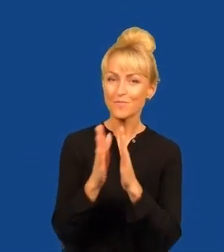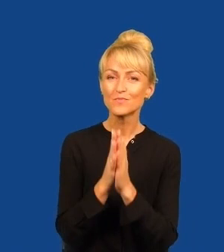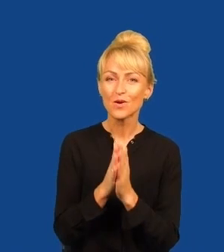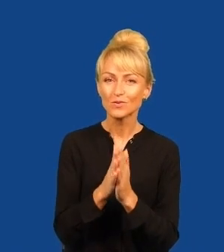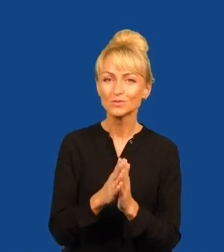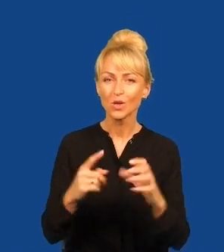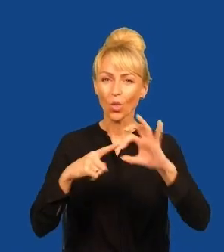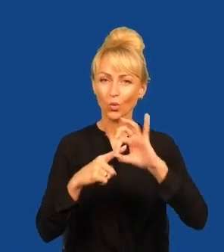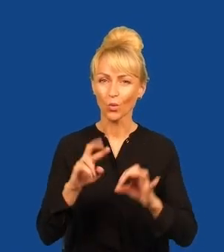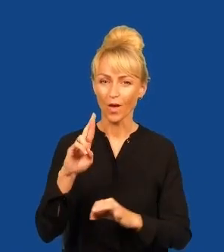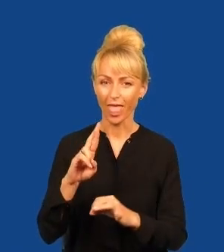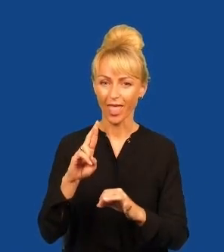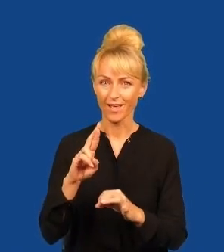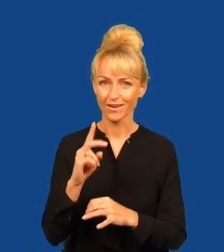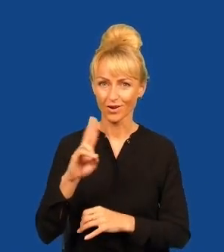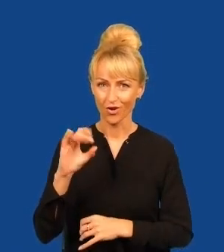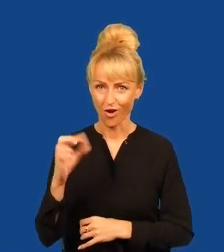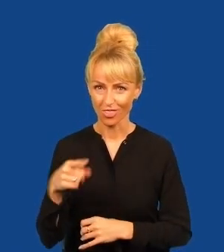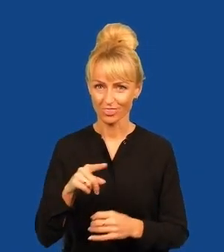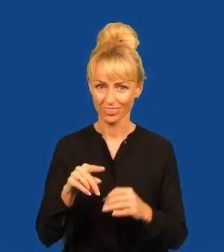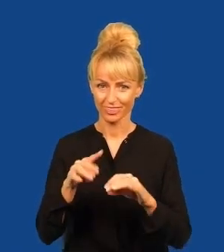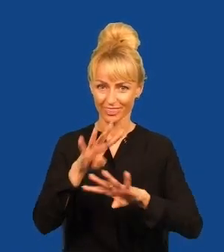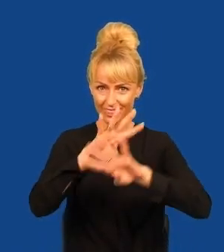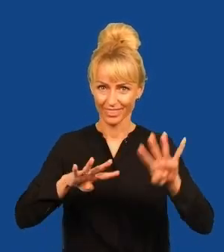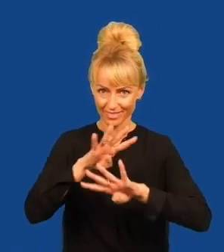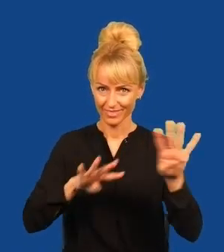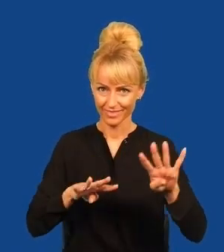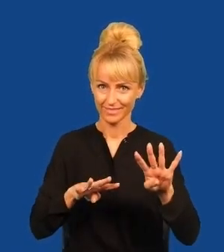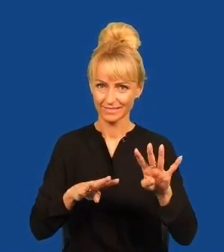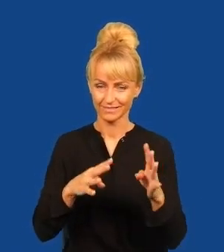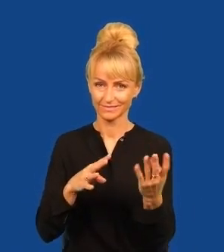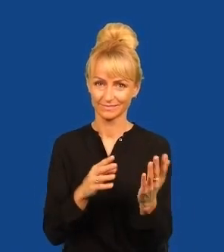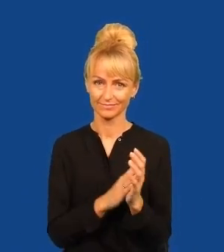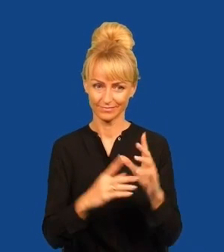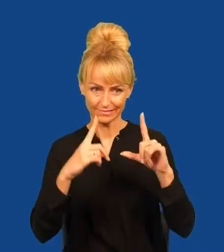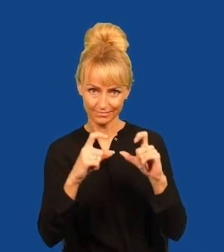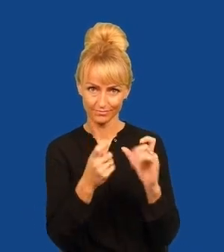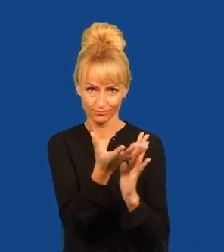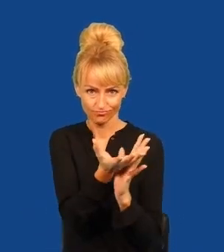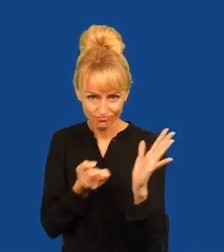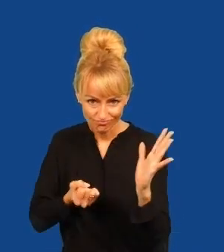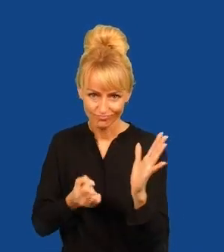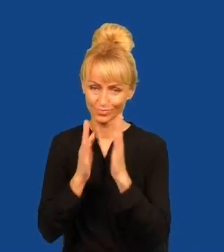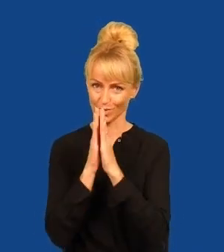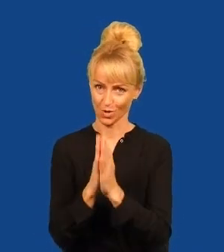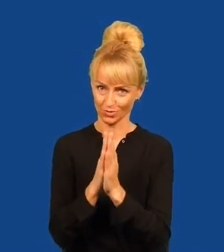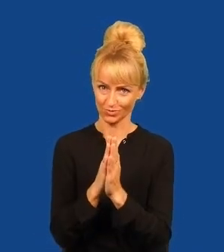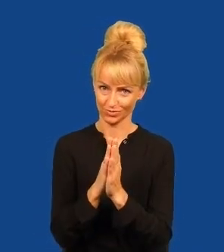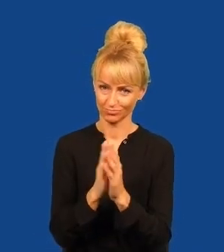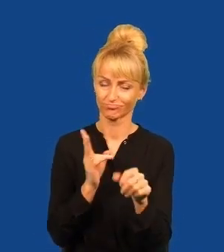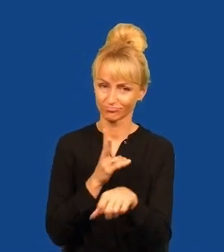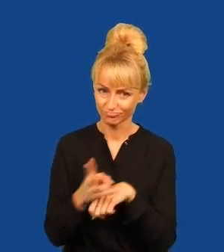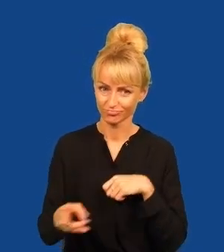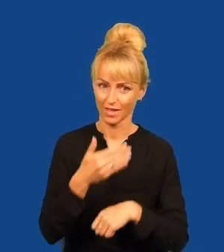kodu. Już teraz możecie zobaczyć, jak mObywatel będzie wyglądał na waszych telefonach. Chcemy zmieniać wasz świat i